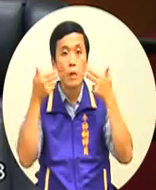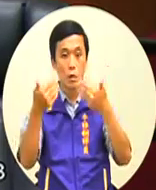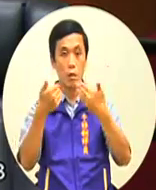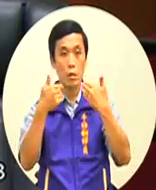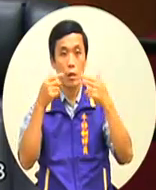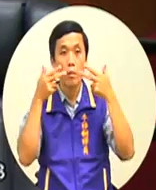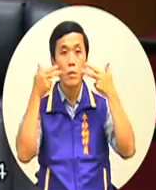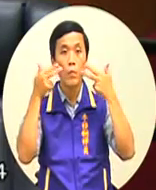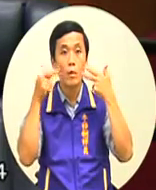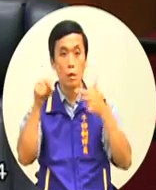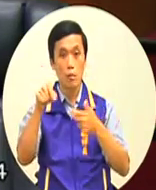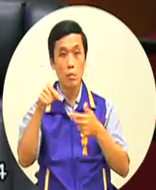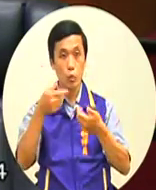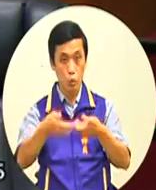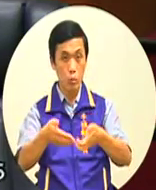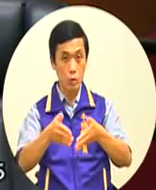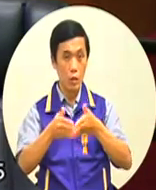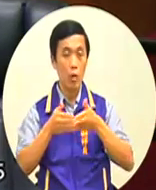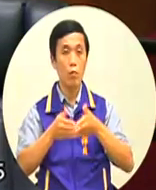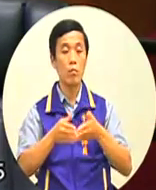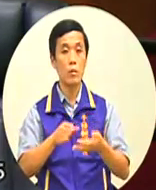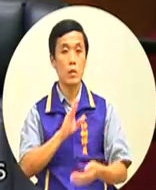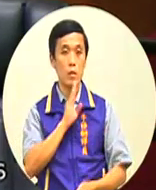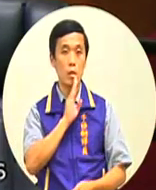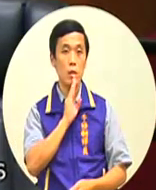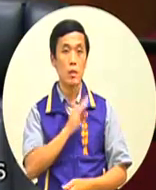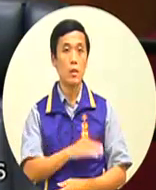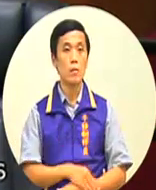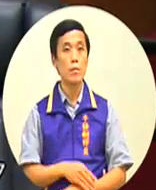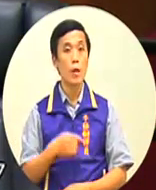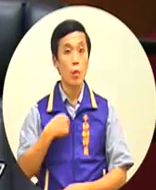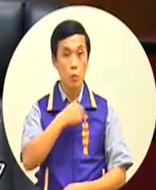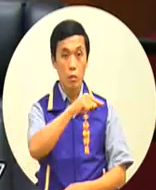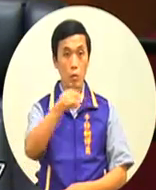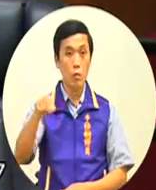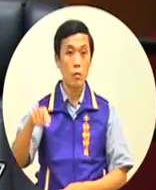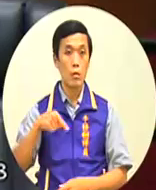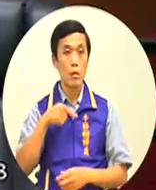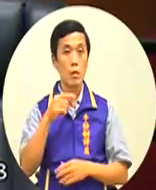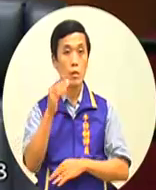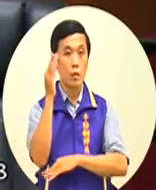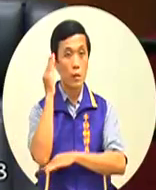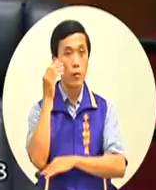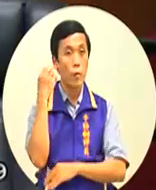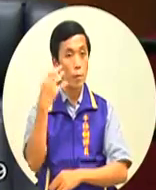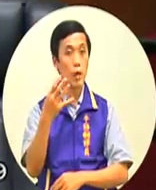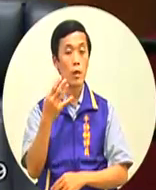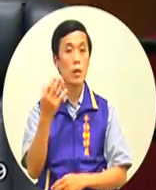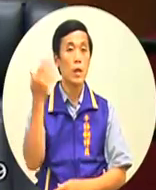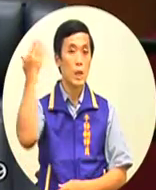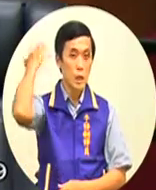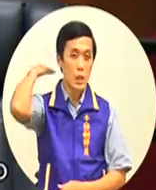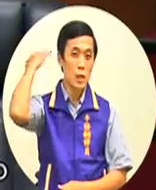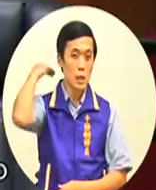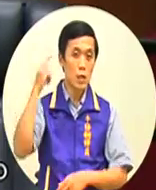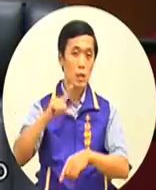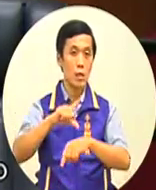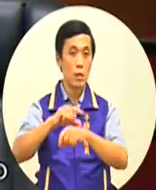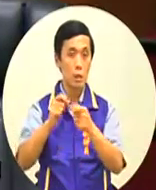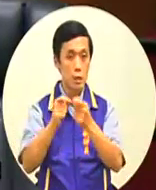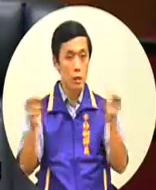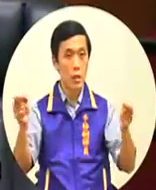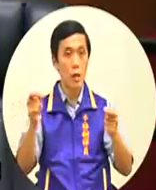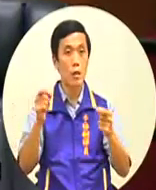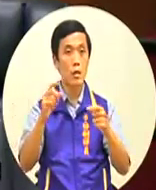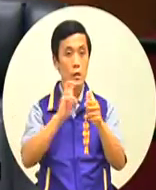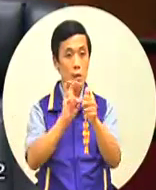应该是非常重要，因为我们的新政府也将我们过去所长照 1.0 所没